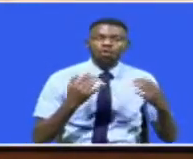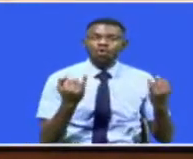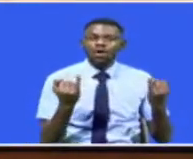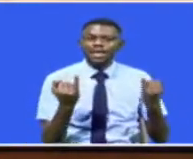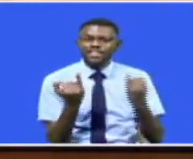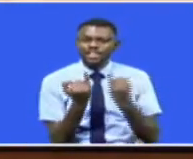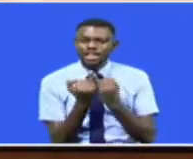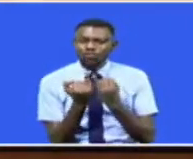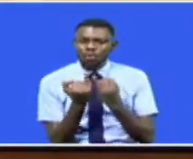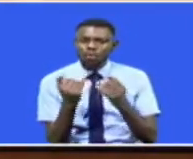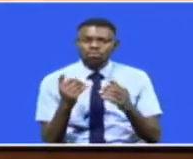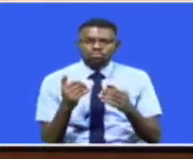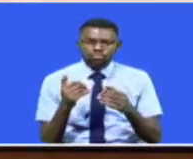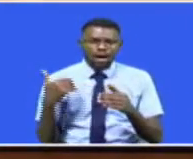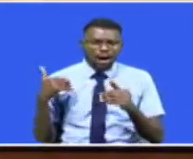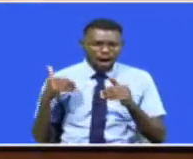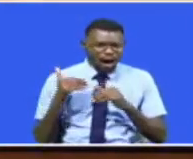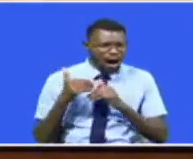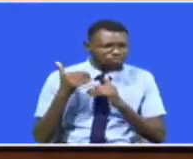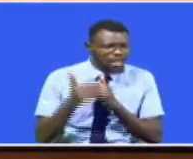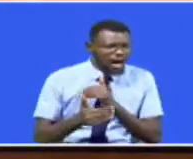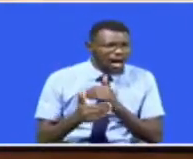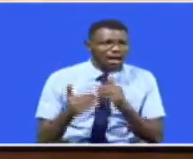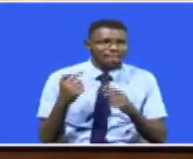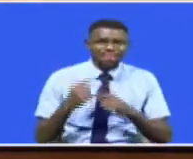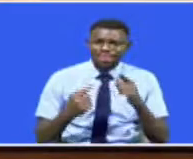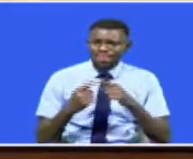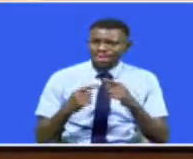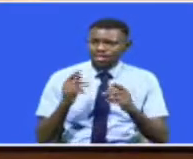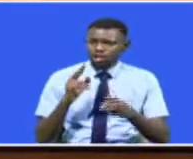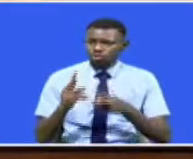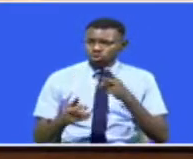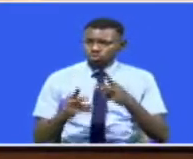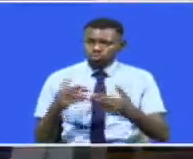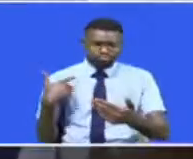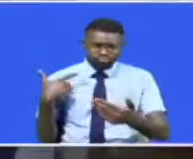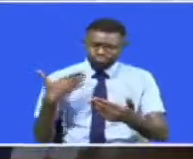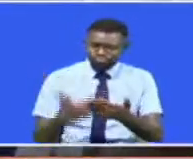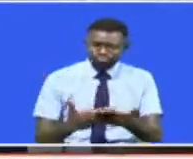miaka 22 ambayo imekamilika.